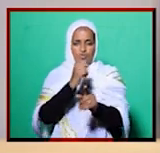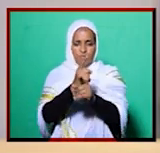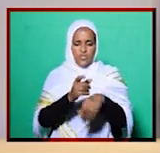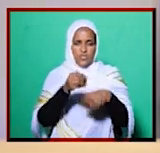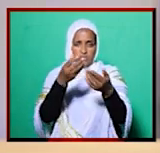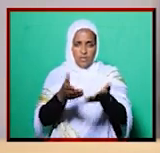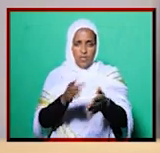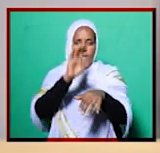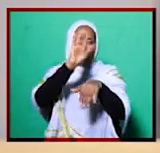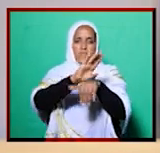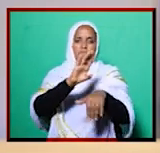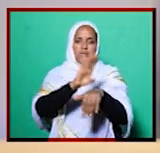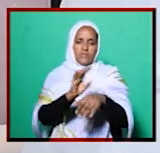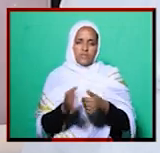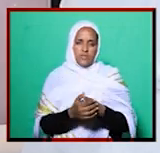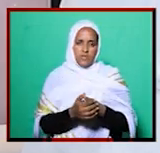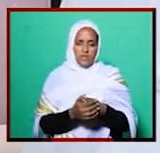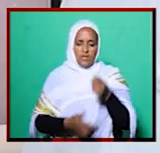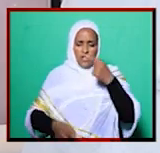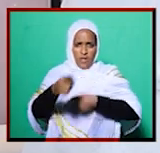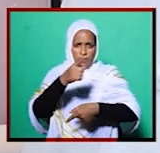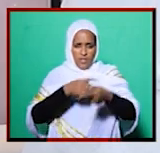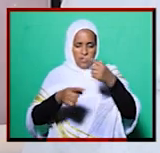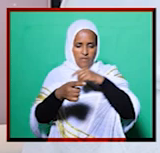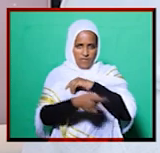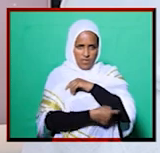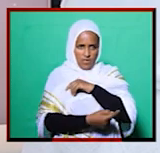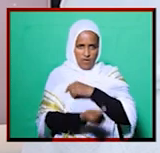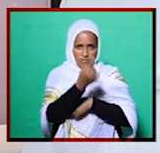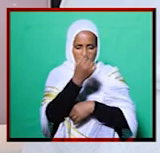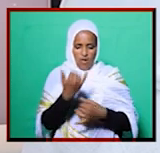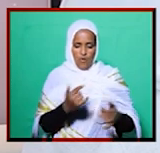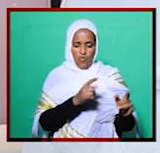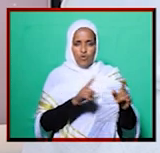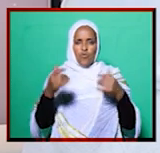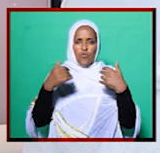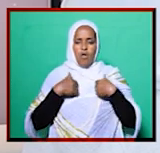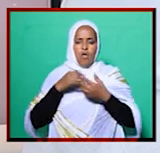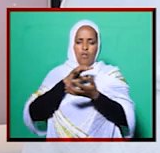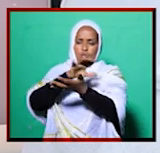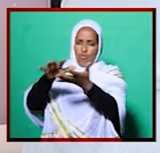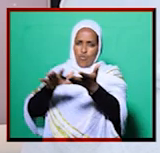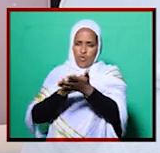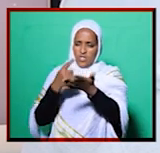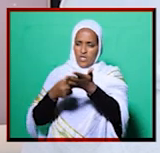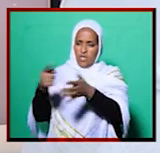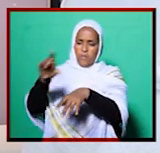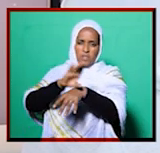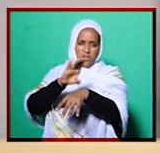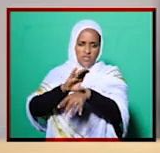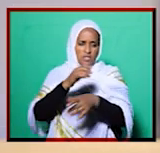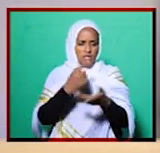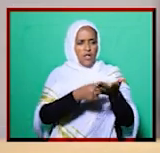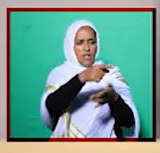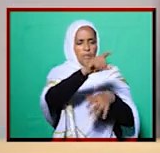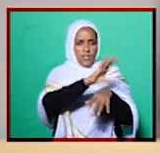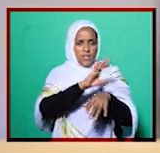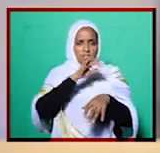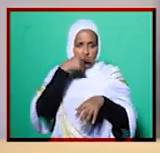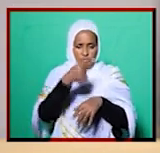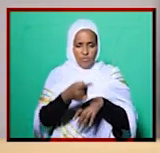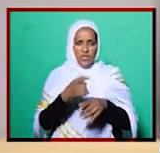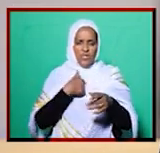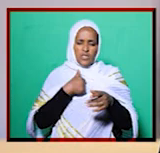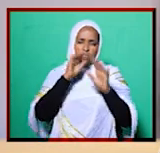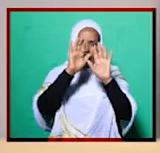ብናገለግል ቤተክርስቲያንን ከመጣባት ፈተና አሁንም ደግሞ ካለው ሁከት የገሌ ቤተክርስቲያን ናት የገሌ ቤተክርስቲያን